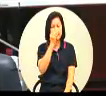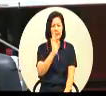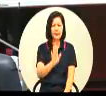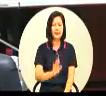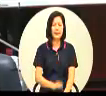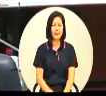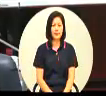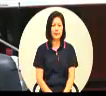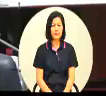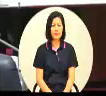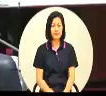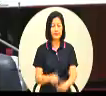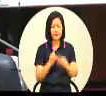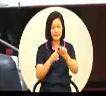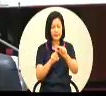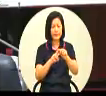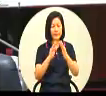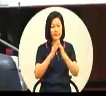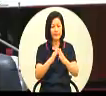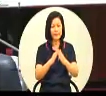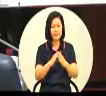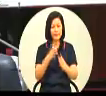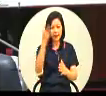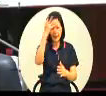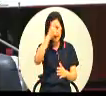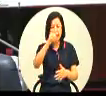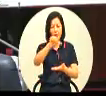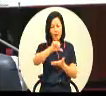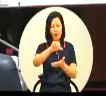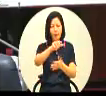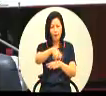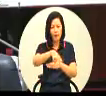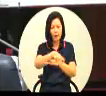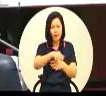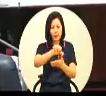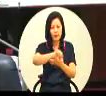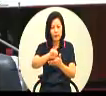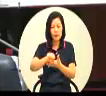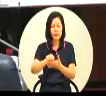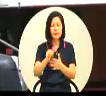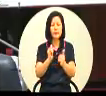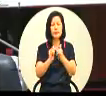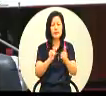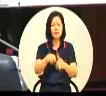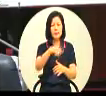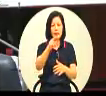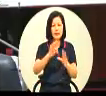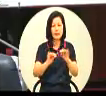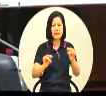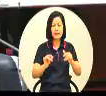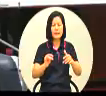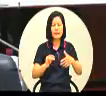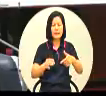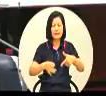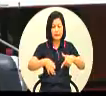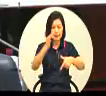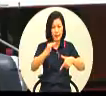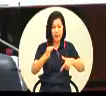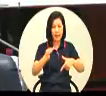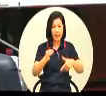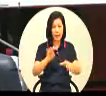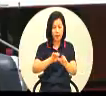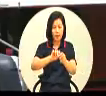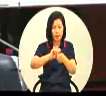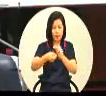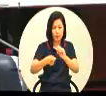台中市已经有一个老农因为他的地价税暴涨差不